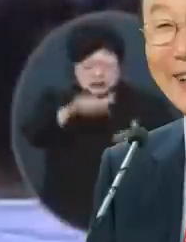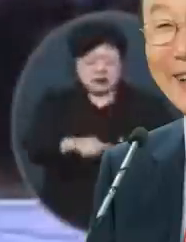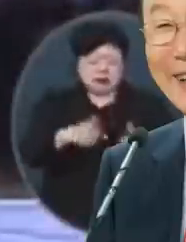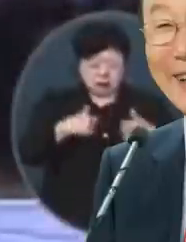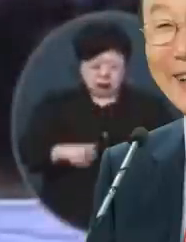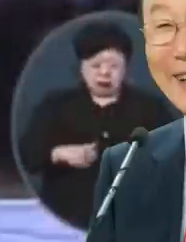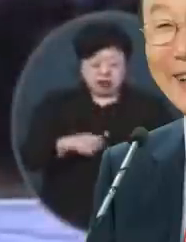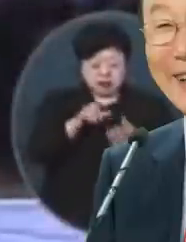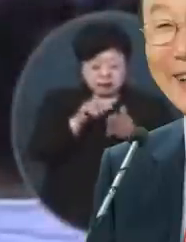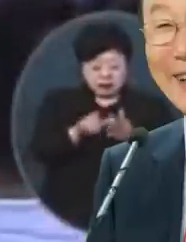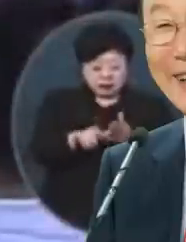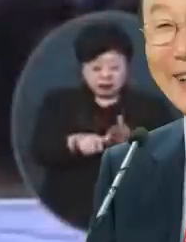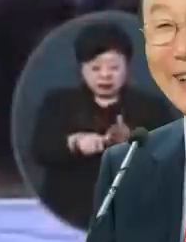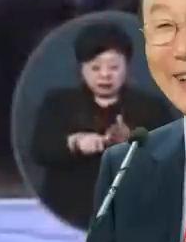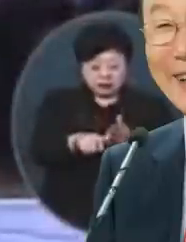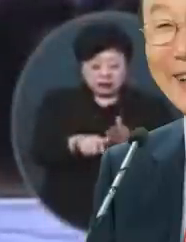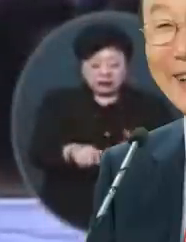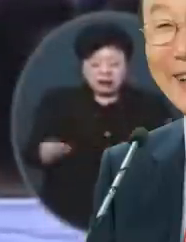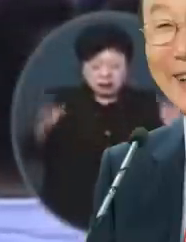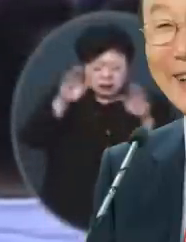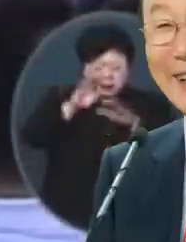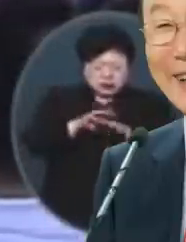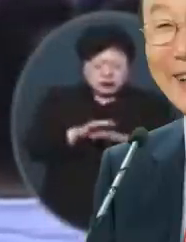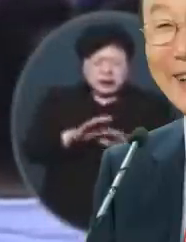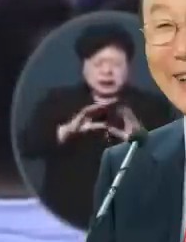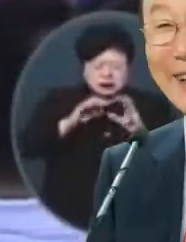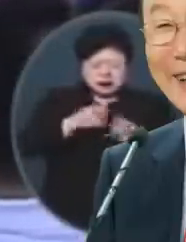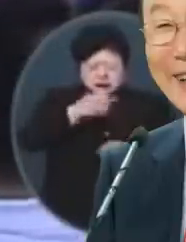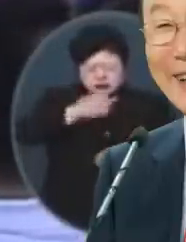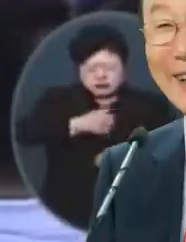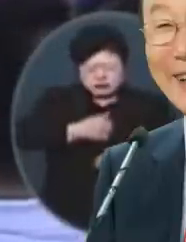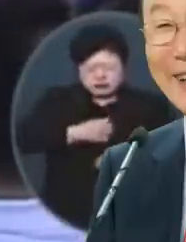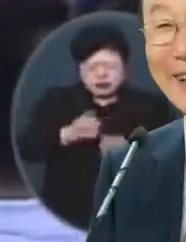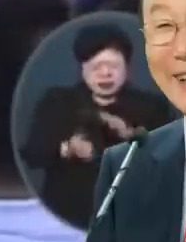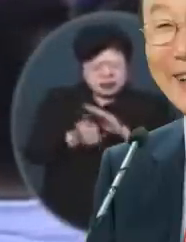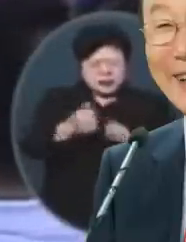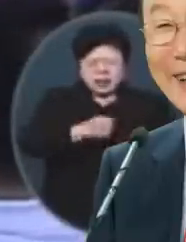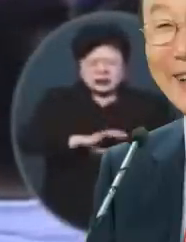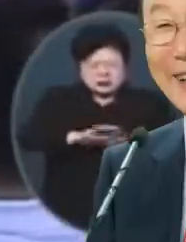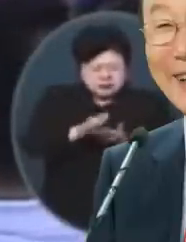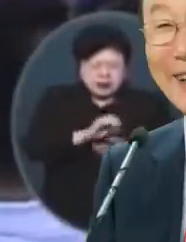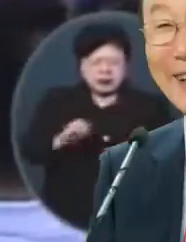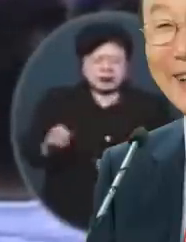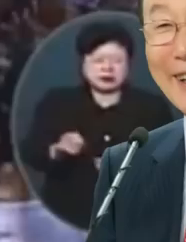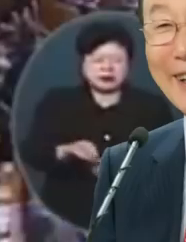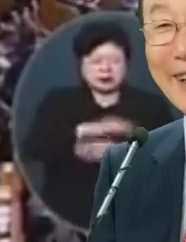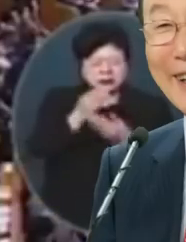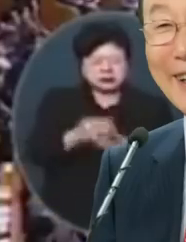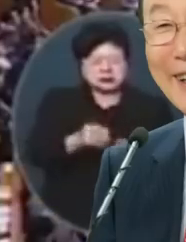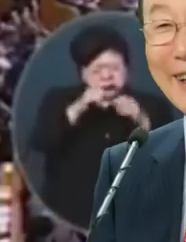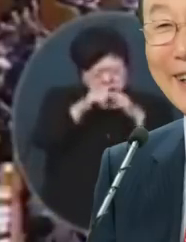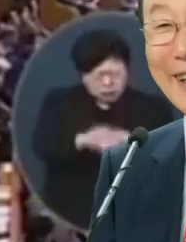포기하려고 했습니다. 어둠의 세계가 꿈과 희망을 짓밟아버렸습니다. 절대 절망이